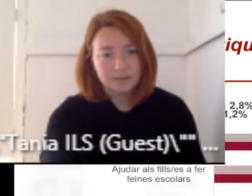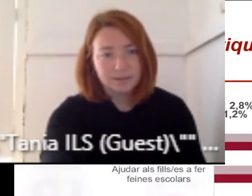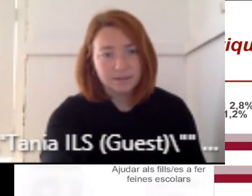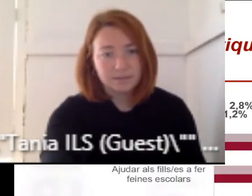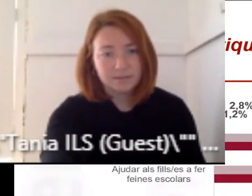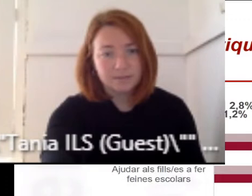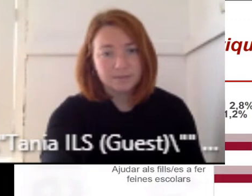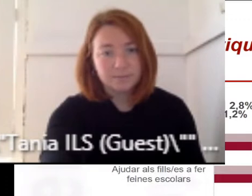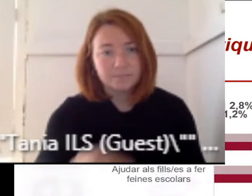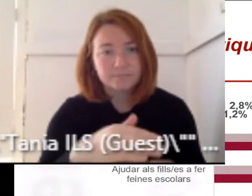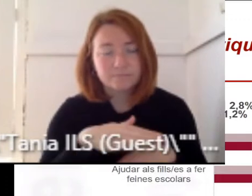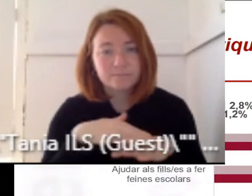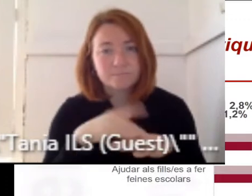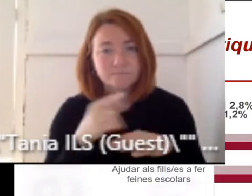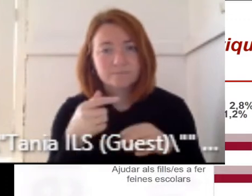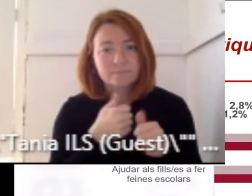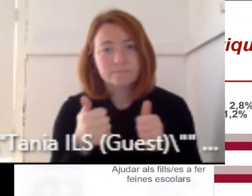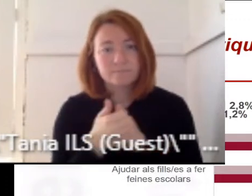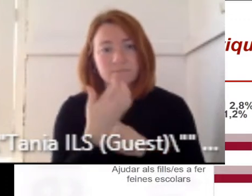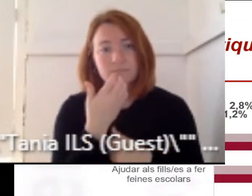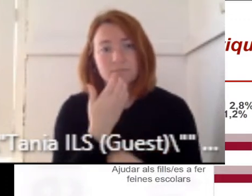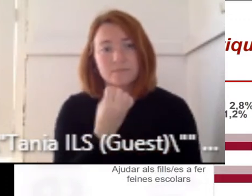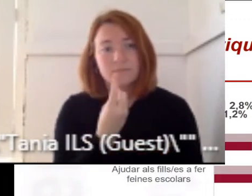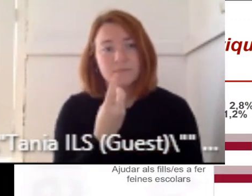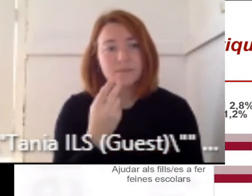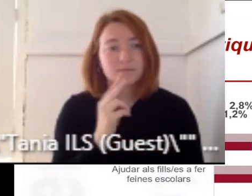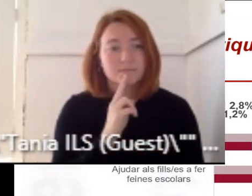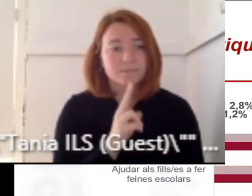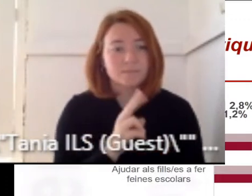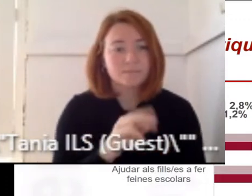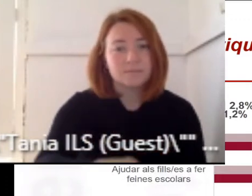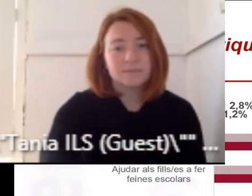No sé, bueno, avanço, si hi ha algun problema, doncs...